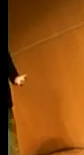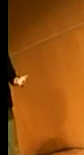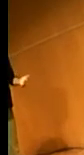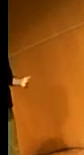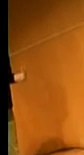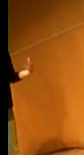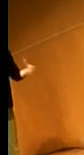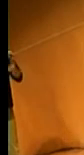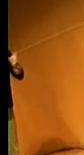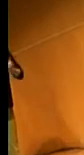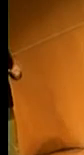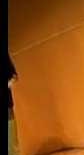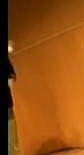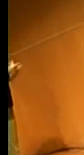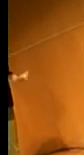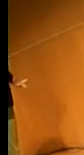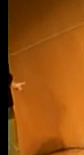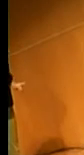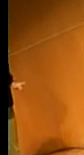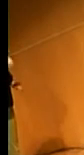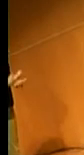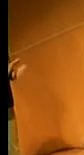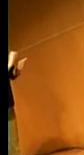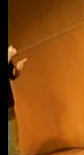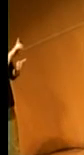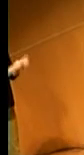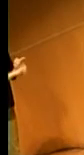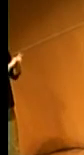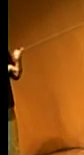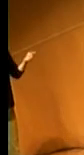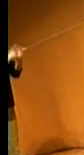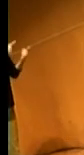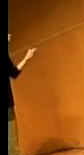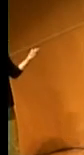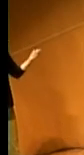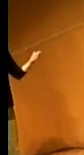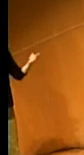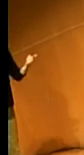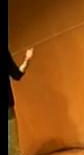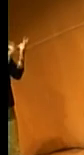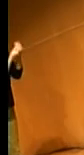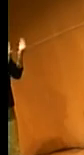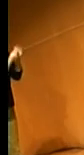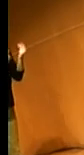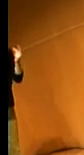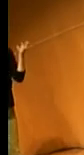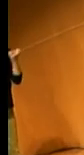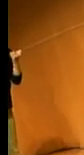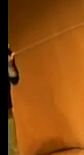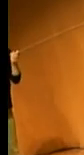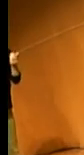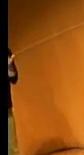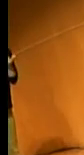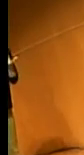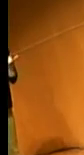voulais savoir si ça marchait mieux. C'était ça ma première question. Et en vous entendant, je voulais rajouter juste pas une